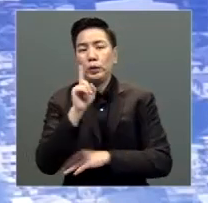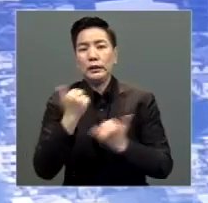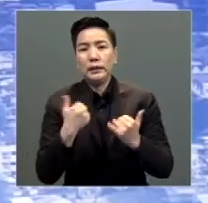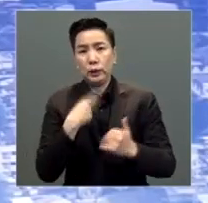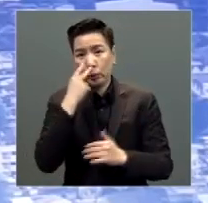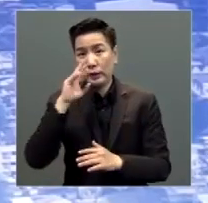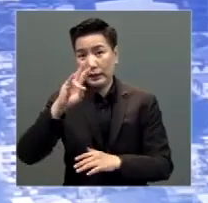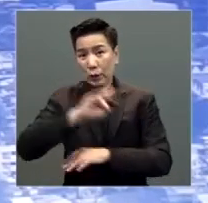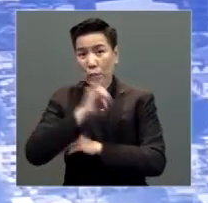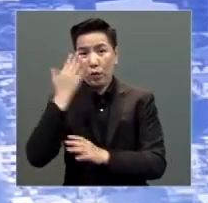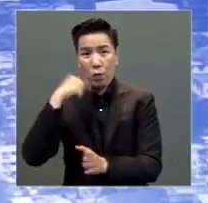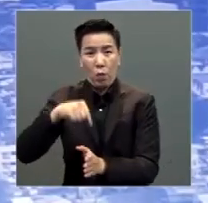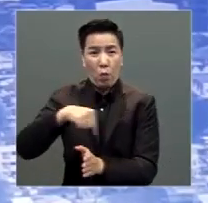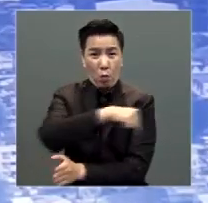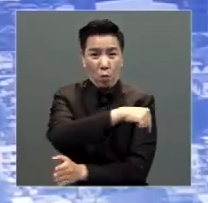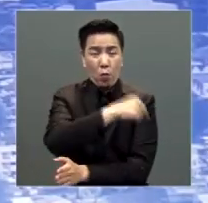วันที่แล้วถ้าเราร